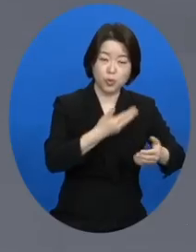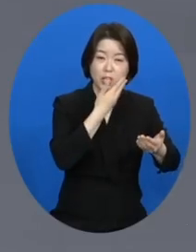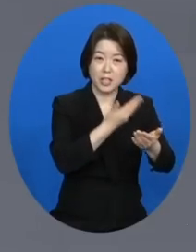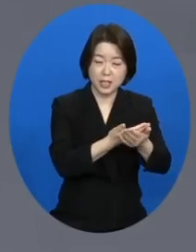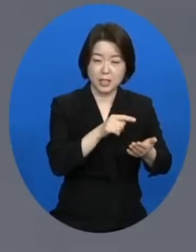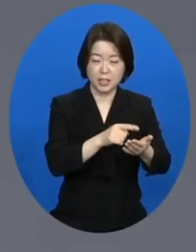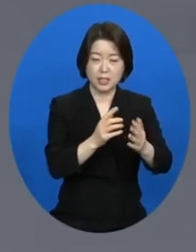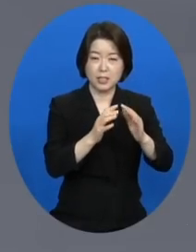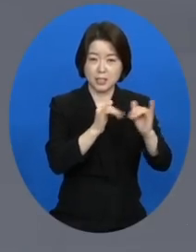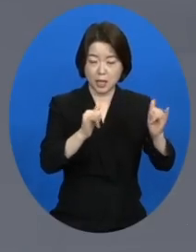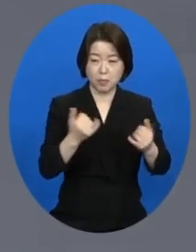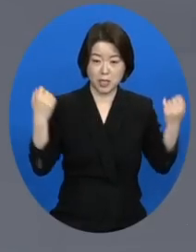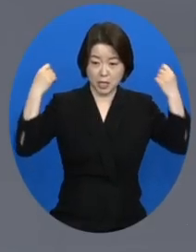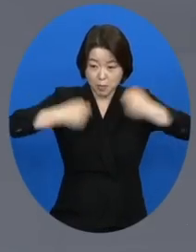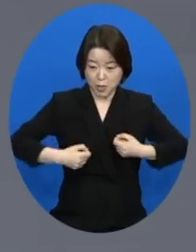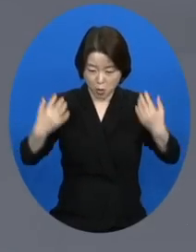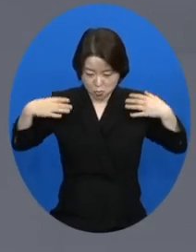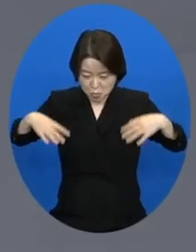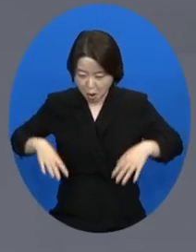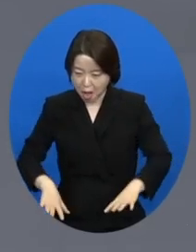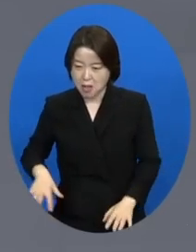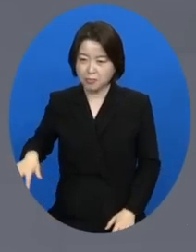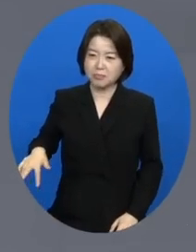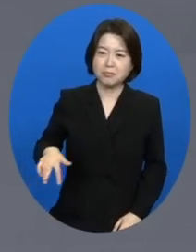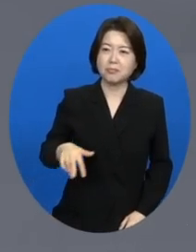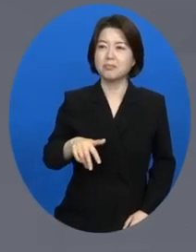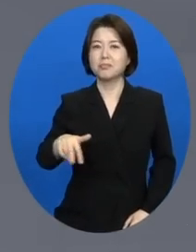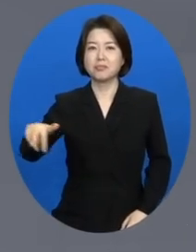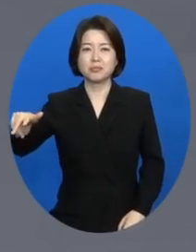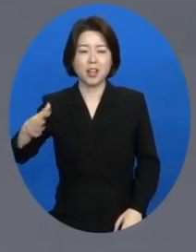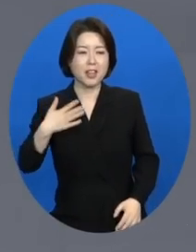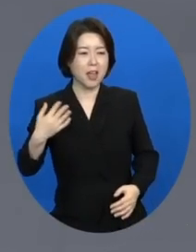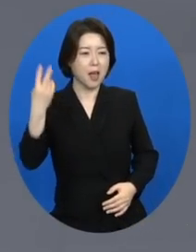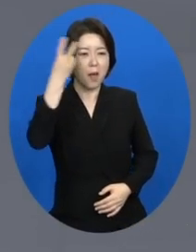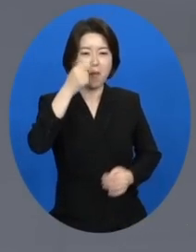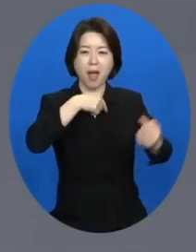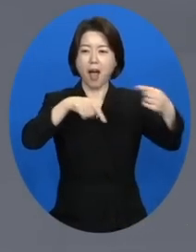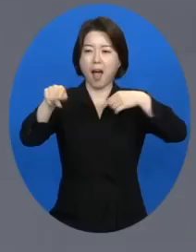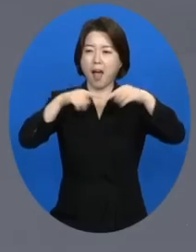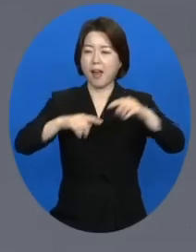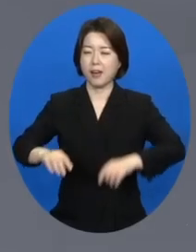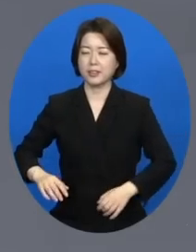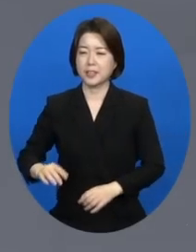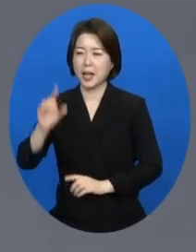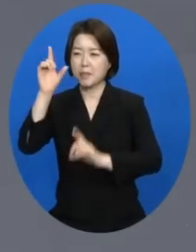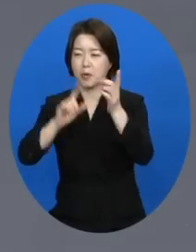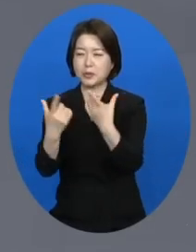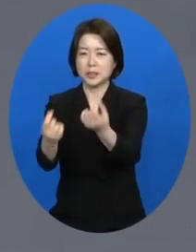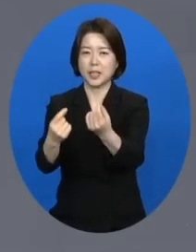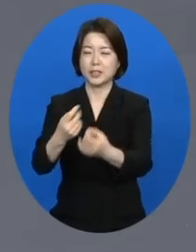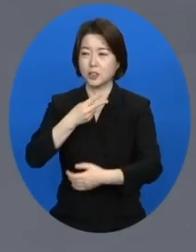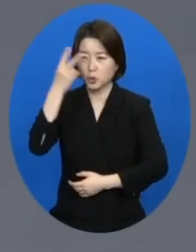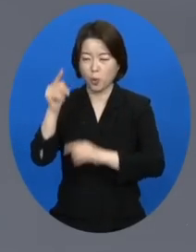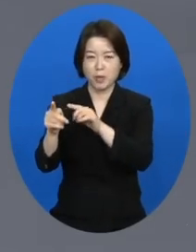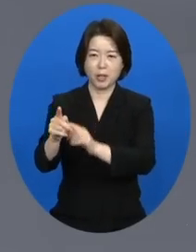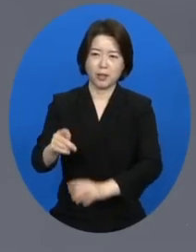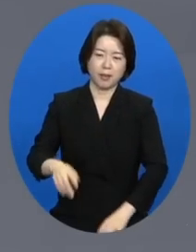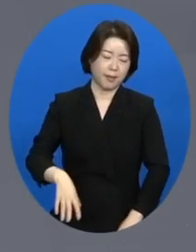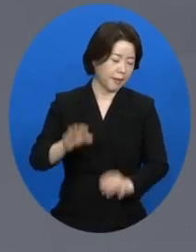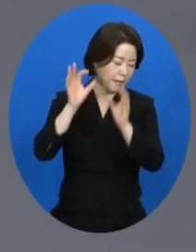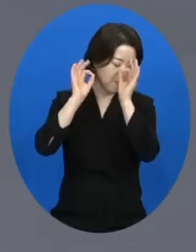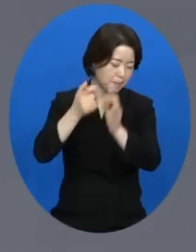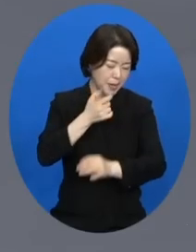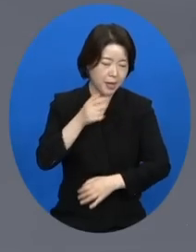그 옷을 입고 다니며 자신들의 관리자 행세를 하는 그 요셉이 너무나 보기 싫었던